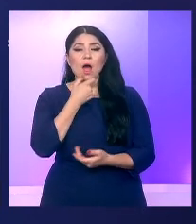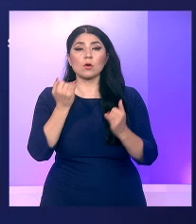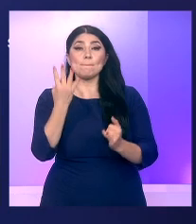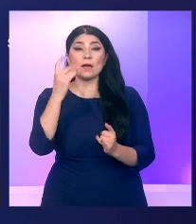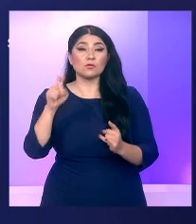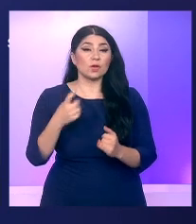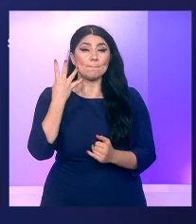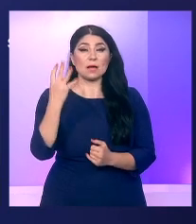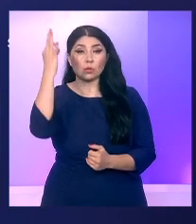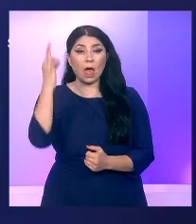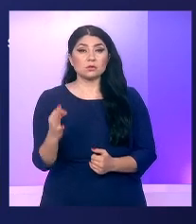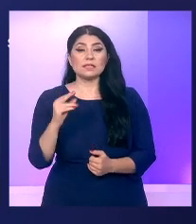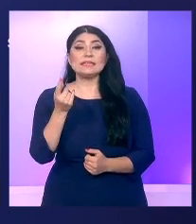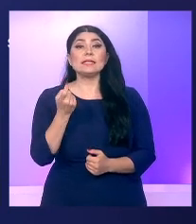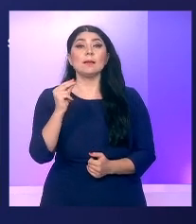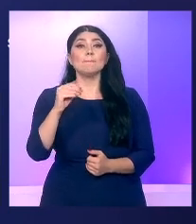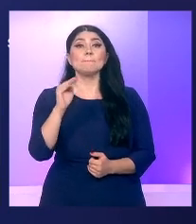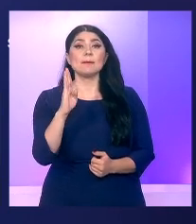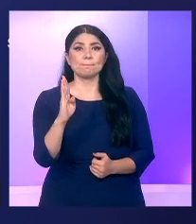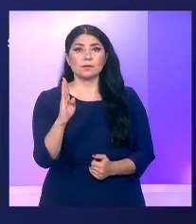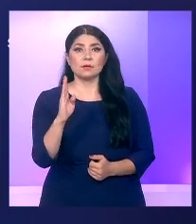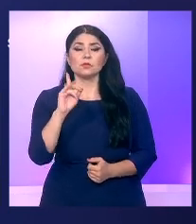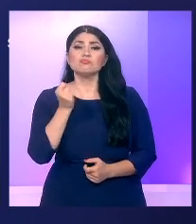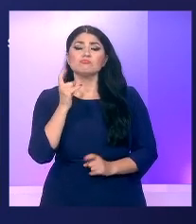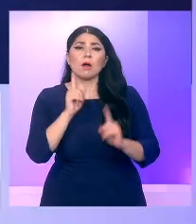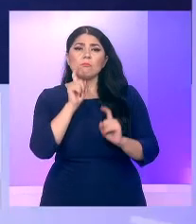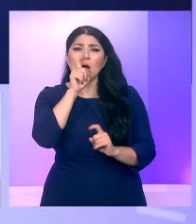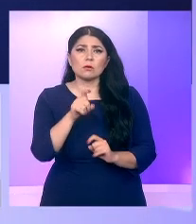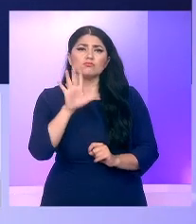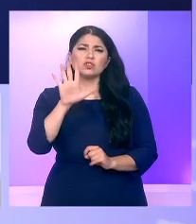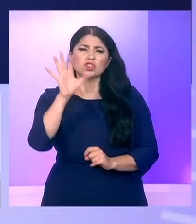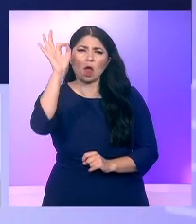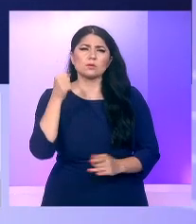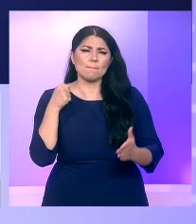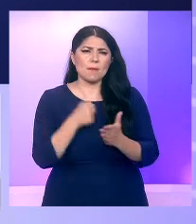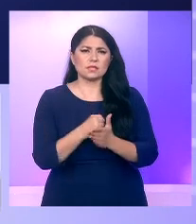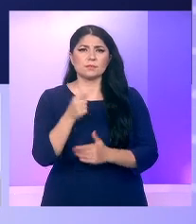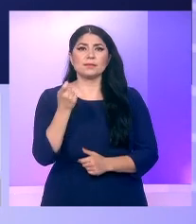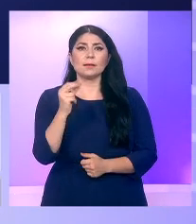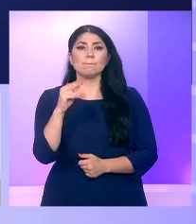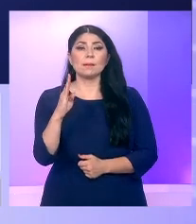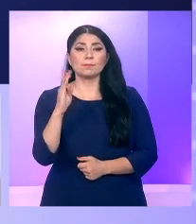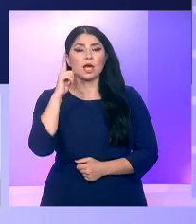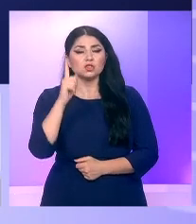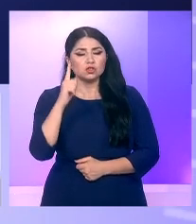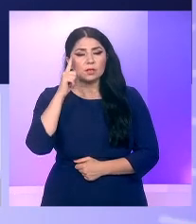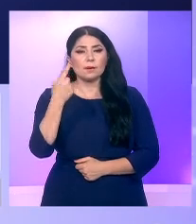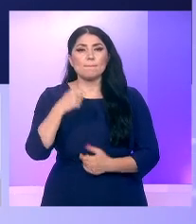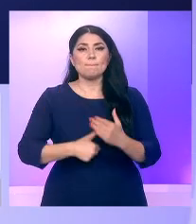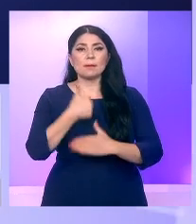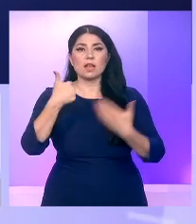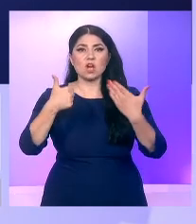de 4,4% din PIB sau în cel mai rău caz în maxim 5% din PIB, însă știm că în primele 6 luni de